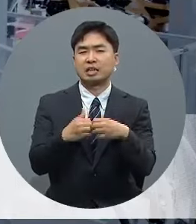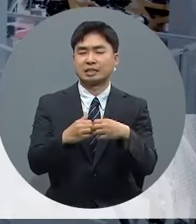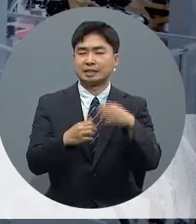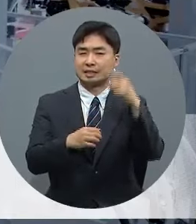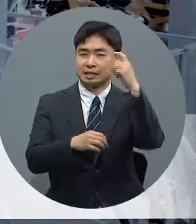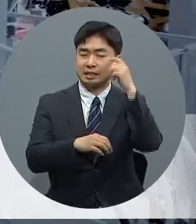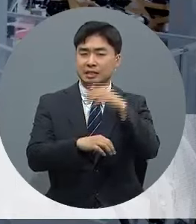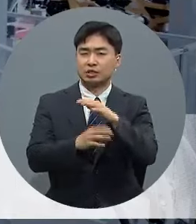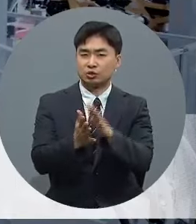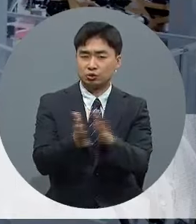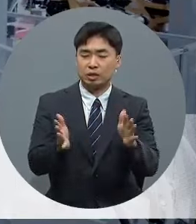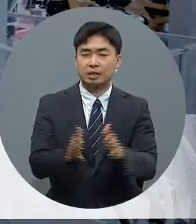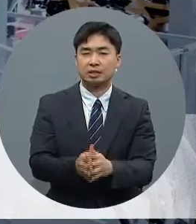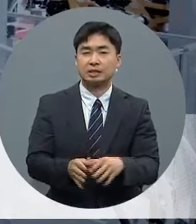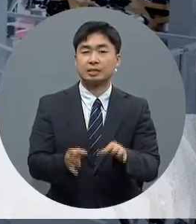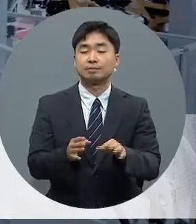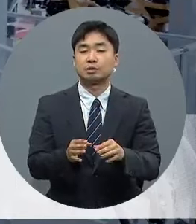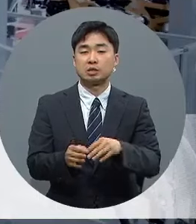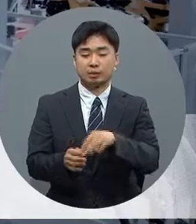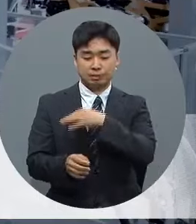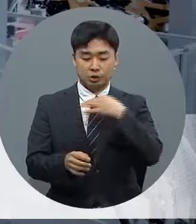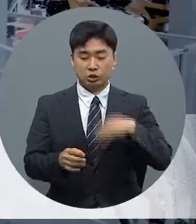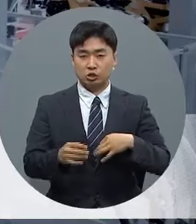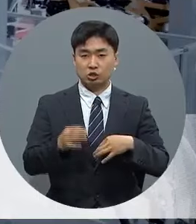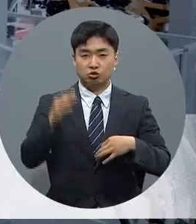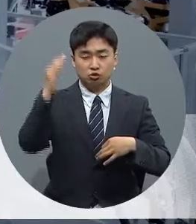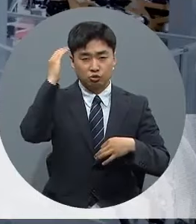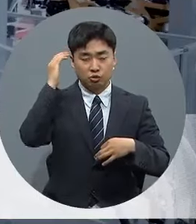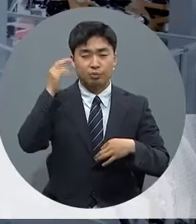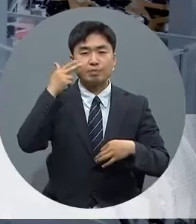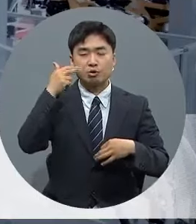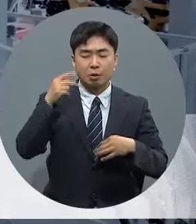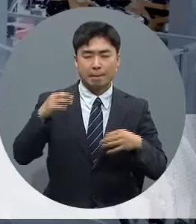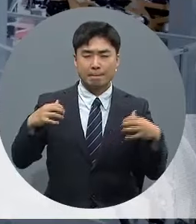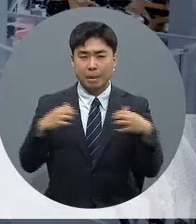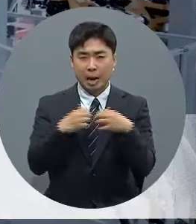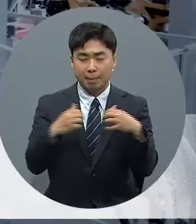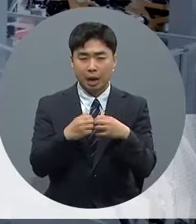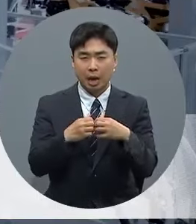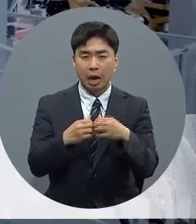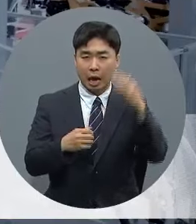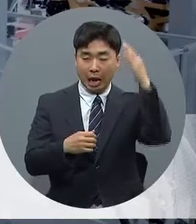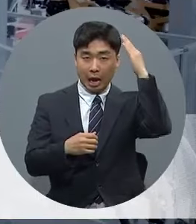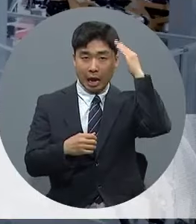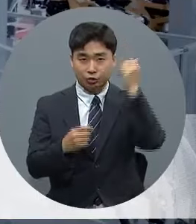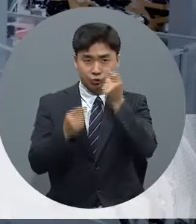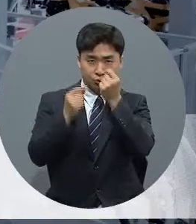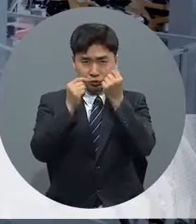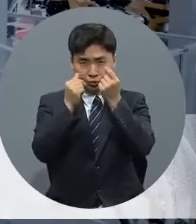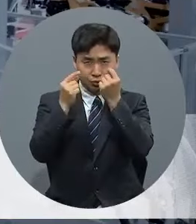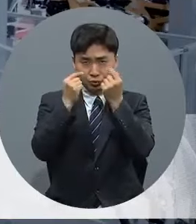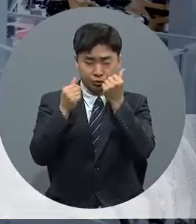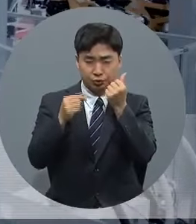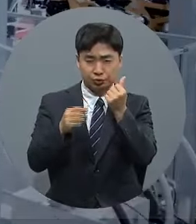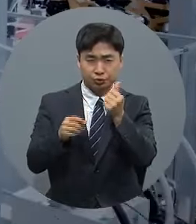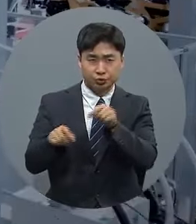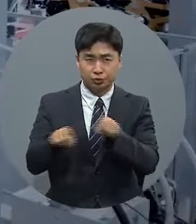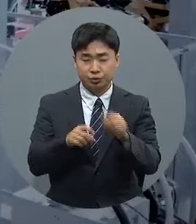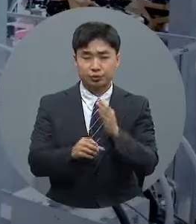있습니다 불붙은 미중 관세 전쟁의 국내기업들 특히 자동차 업계가 촉각을 곤두세우고 있습니다